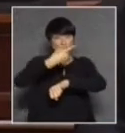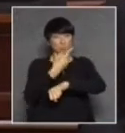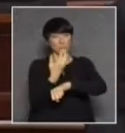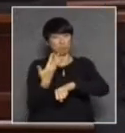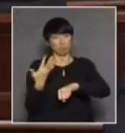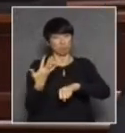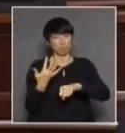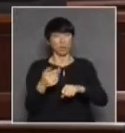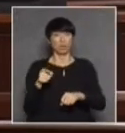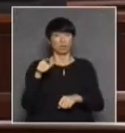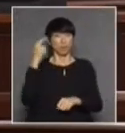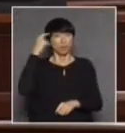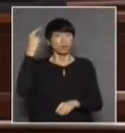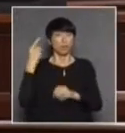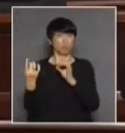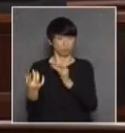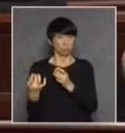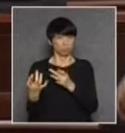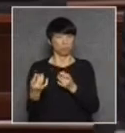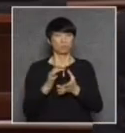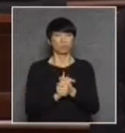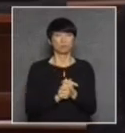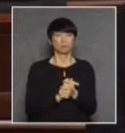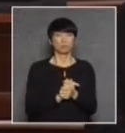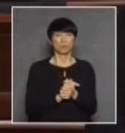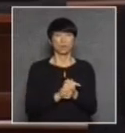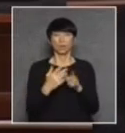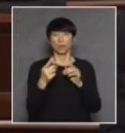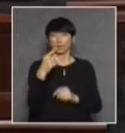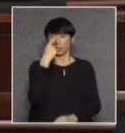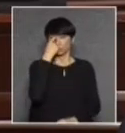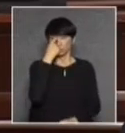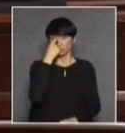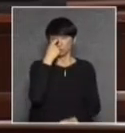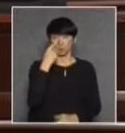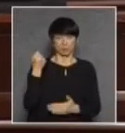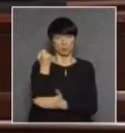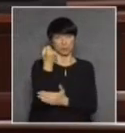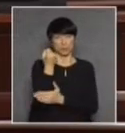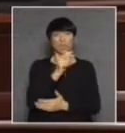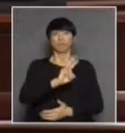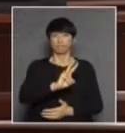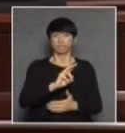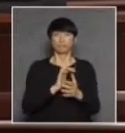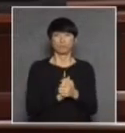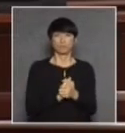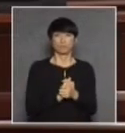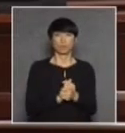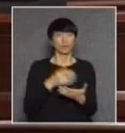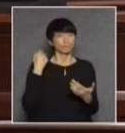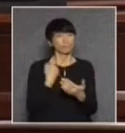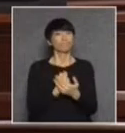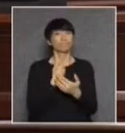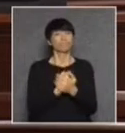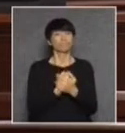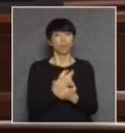意呀，啱喎，劉議員你講得啱，我哋呢會向特首都會爭取。咁不過可惜呢就係特